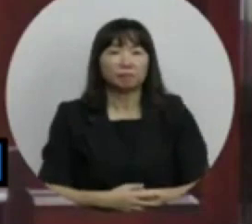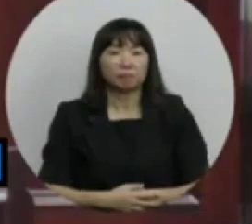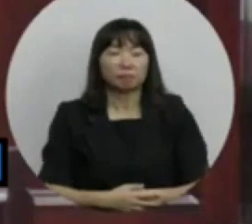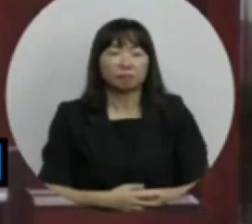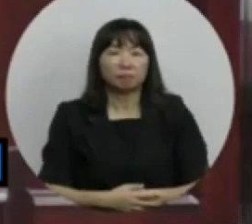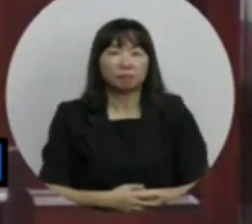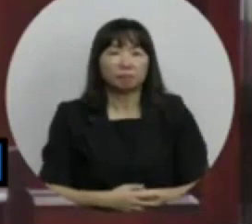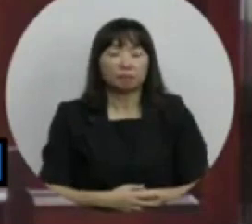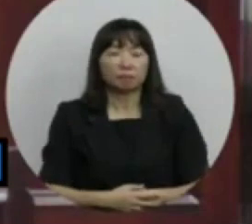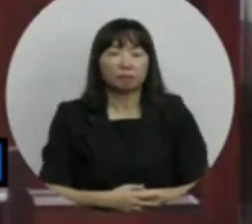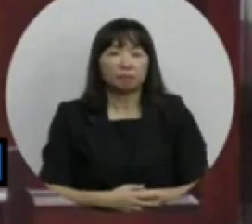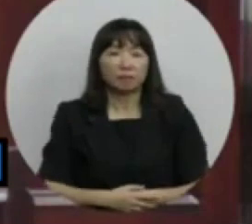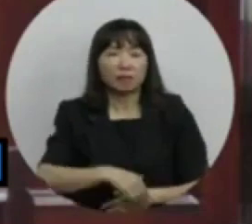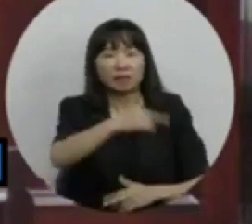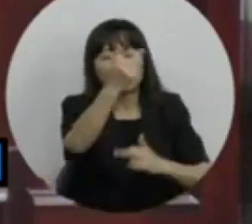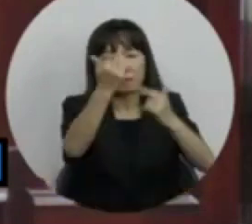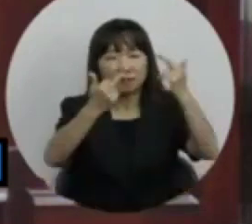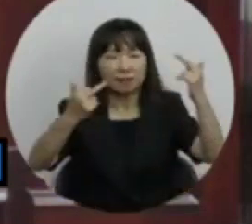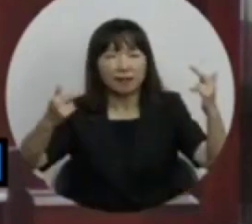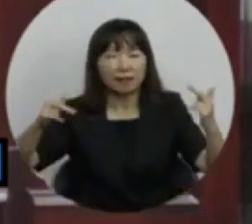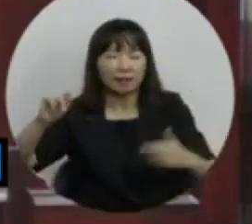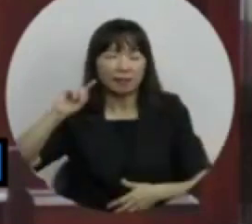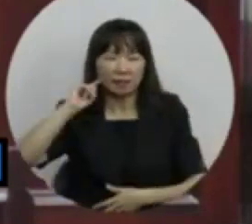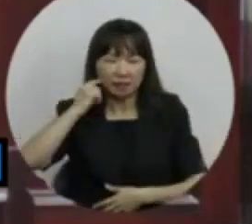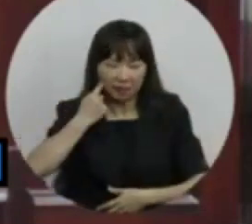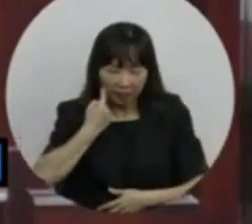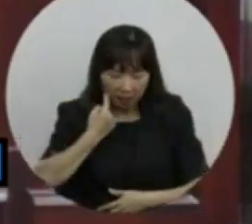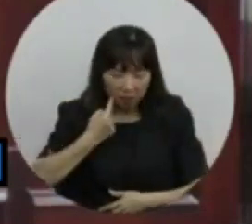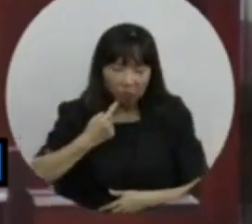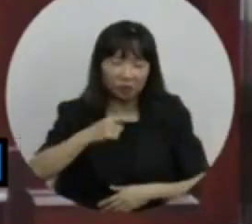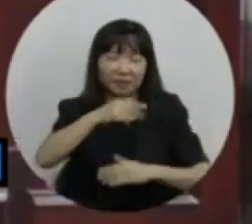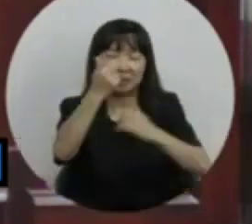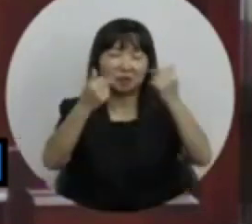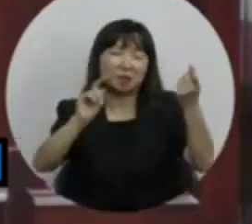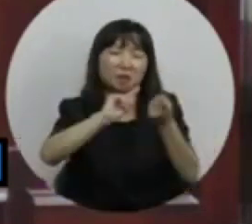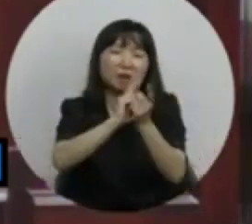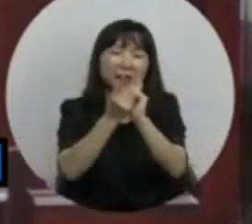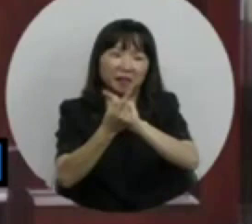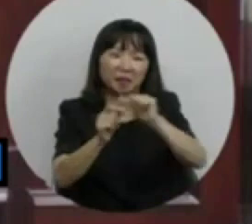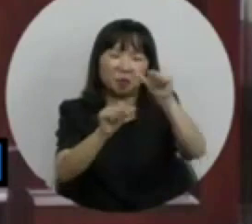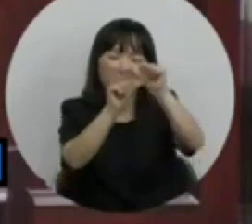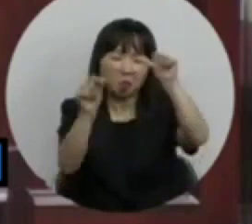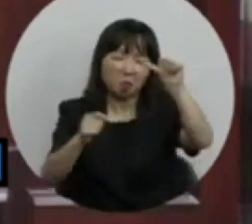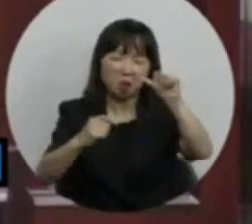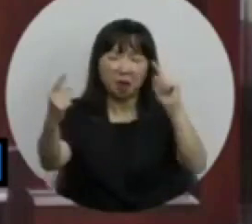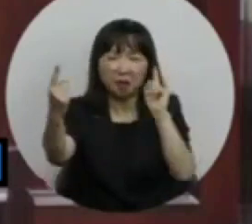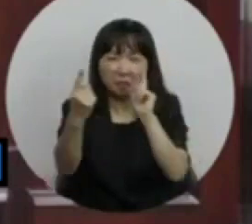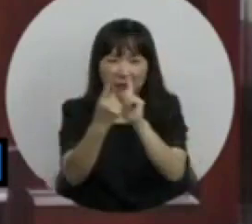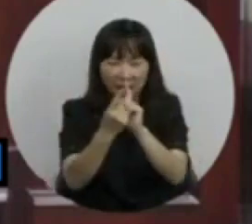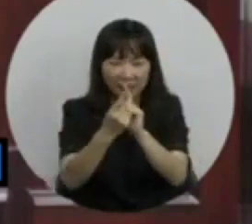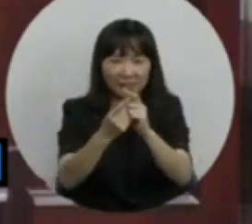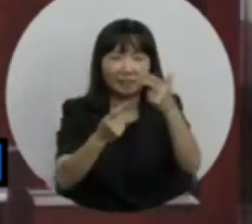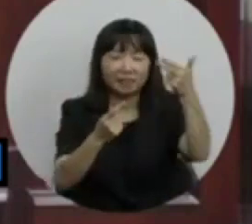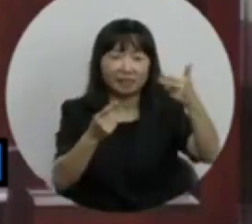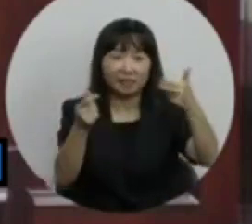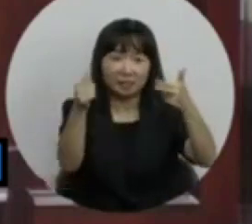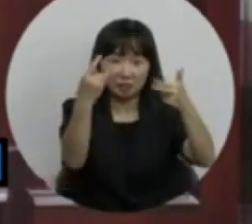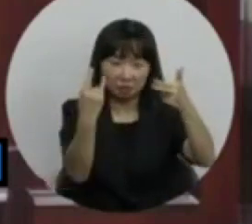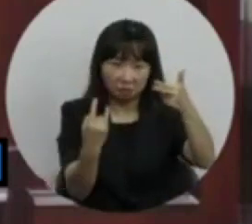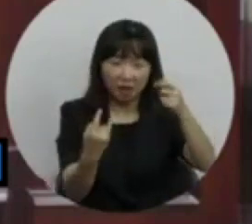녹음이 우겨져가는 실록의 계절 가정의 달을 맞이하여 제70회 여주시의회